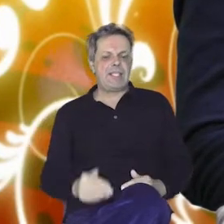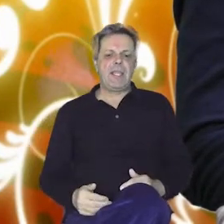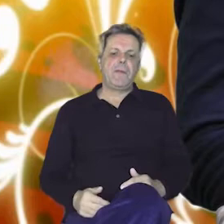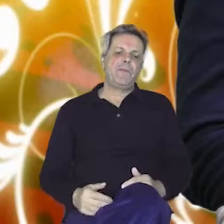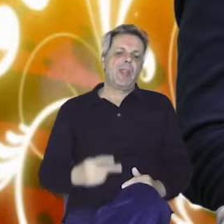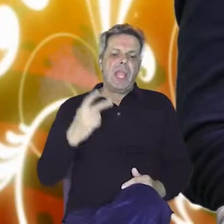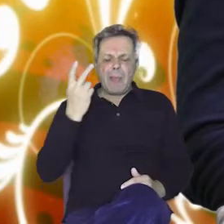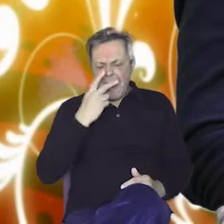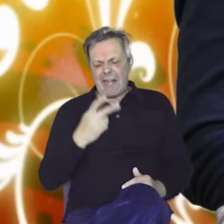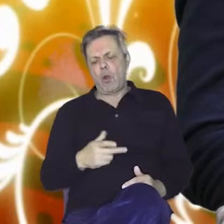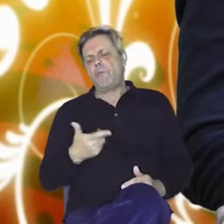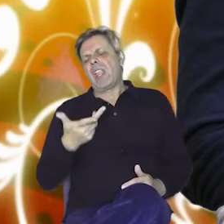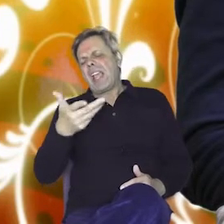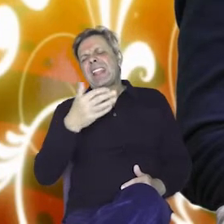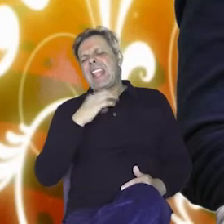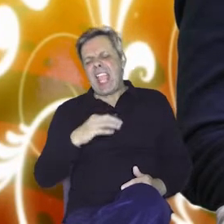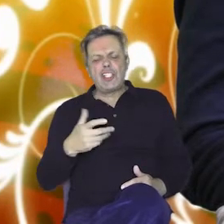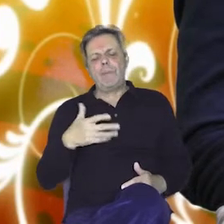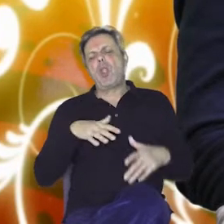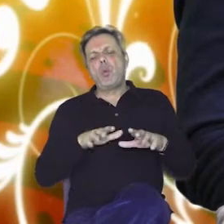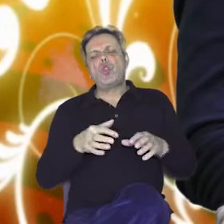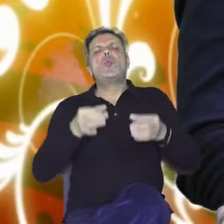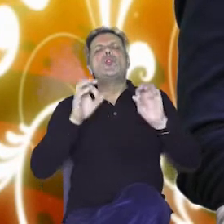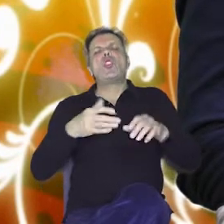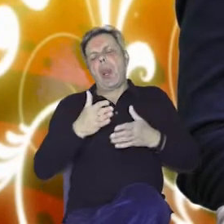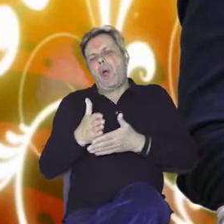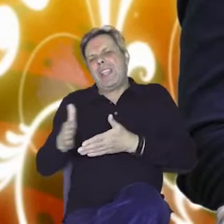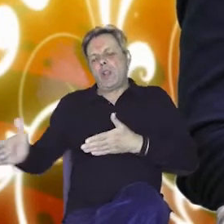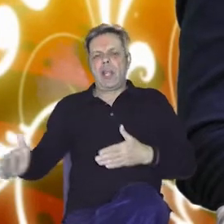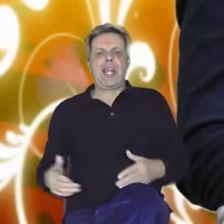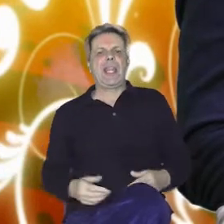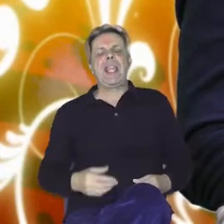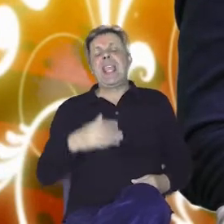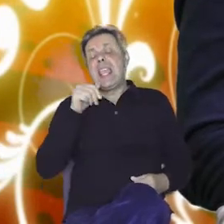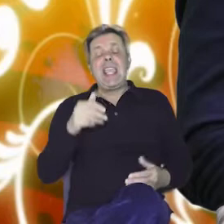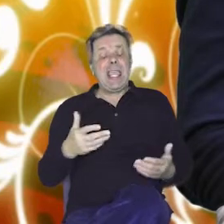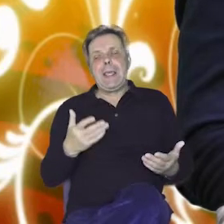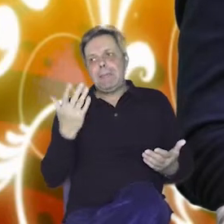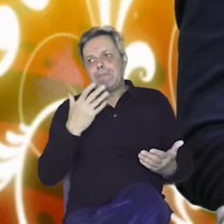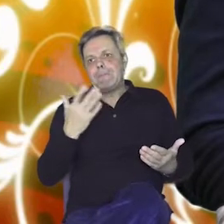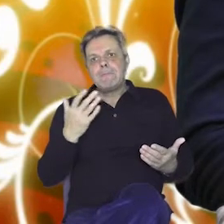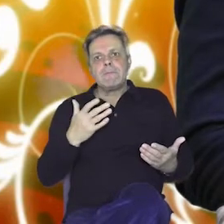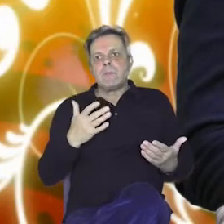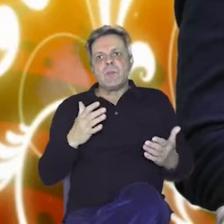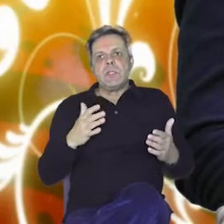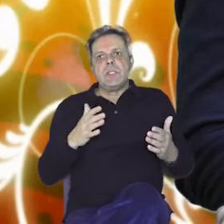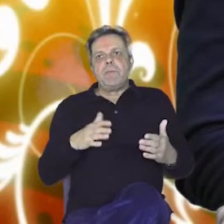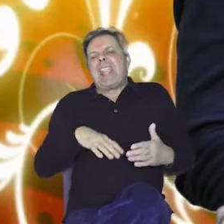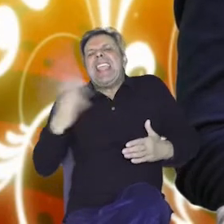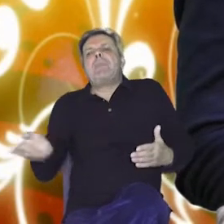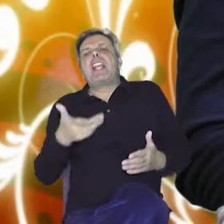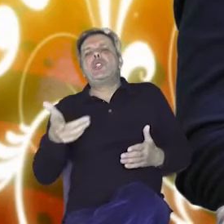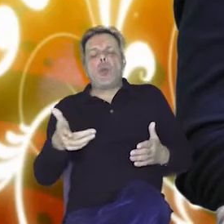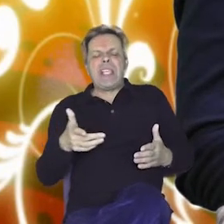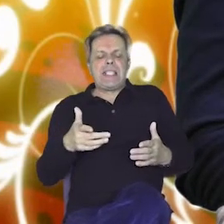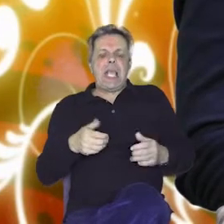su izolirani, malo su ispali iz neke matice života društvenoga i